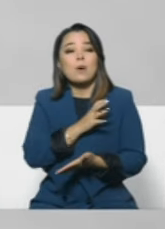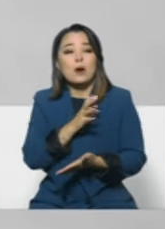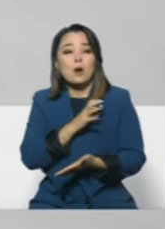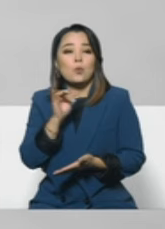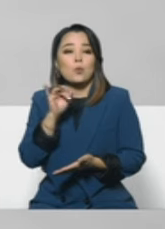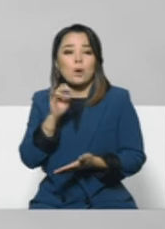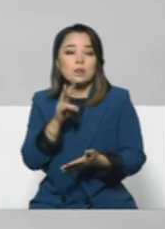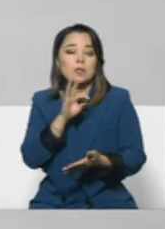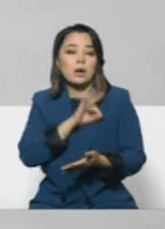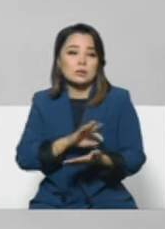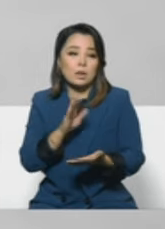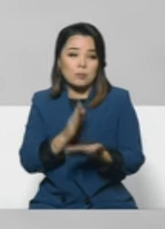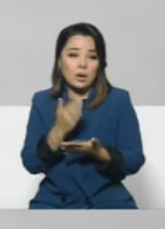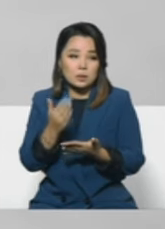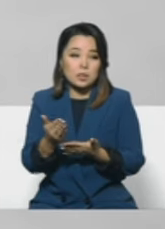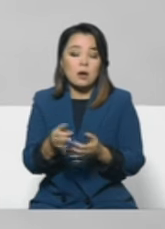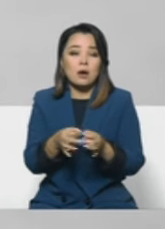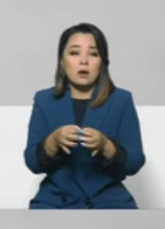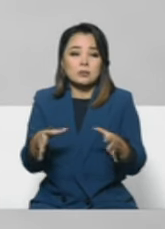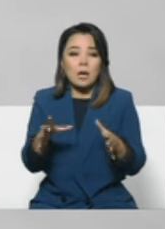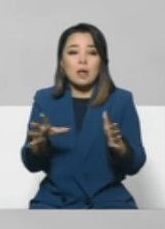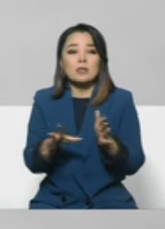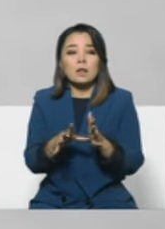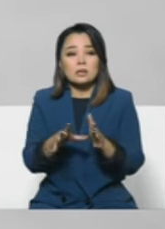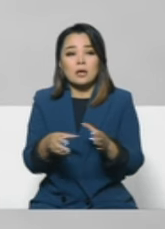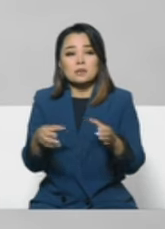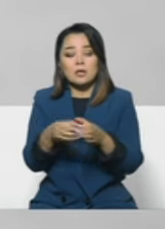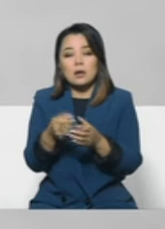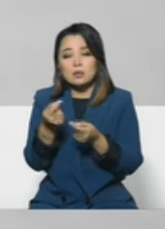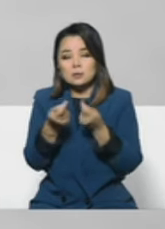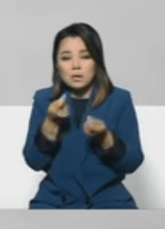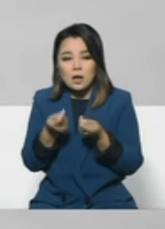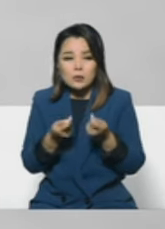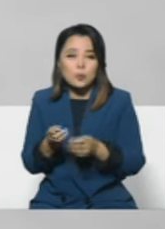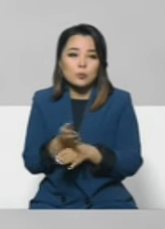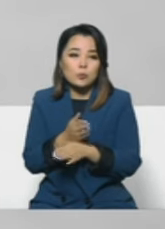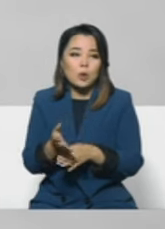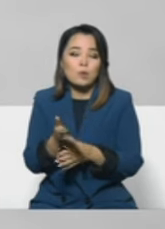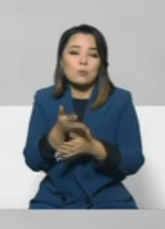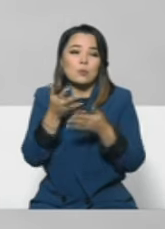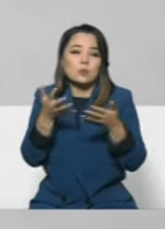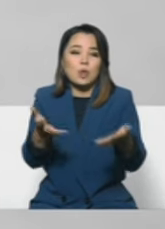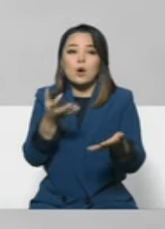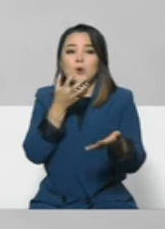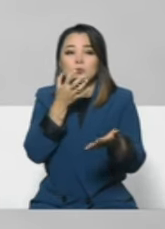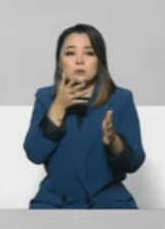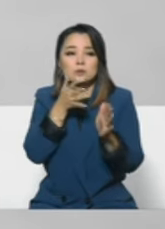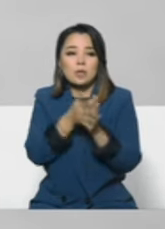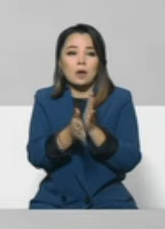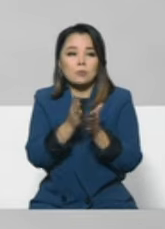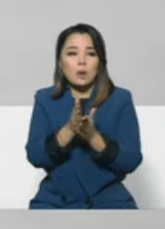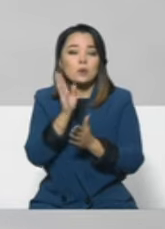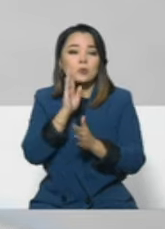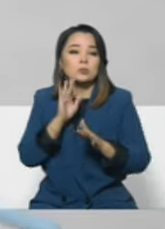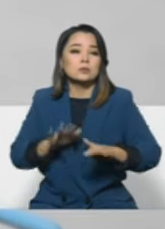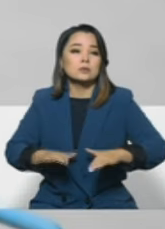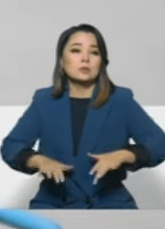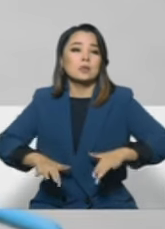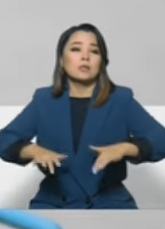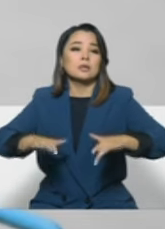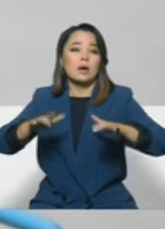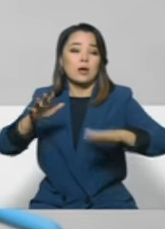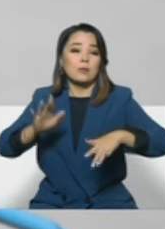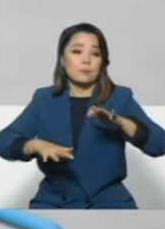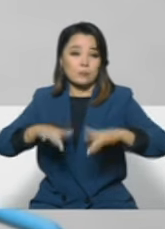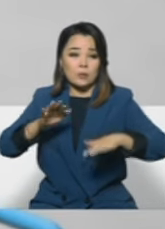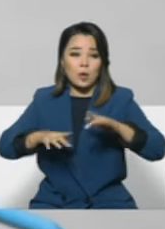уран пайдаланылады. Атом ядросы майда бөлшектерге ыдырағанда көп жылу бөледі. Сол жылумен су қайнатылады. Ол